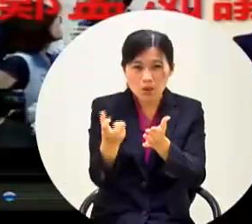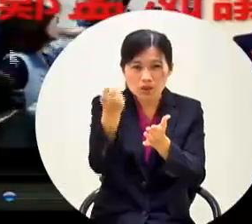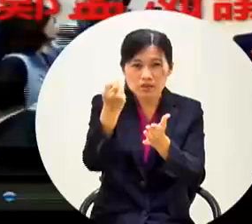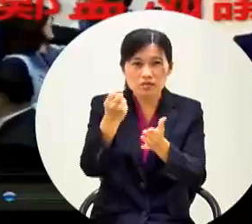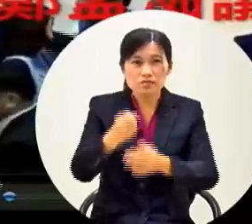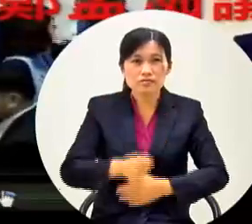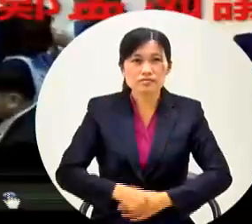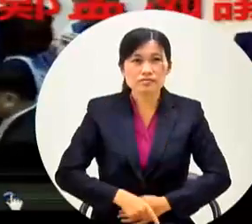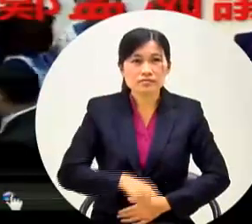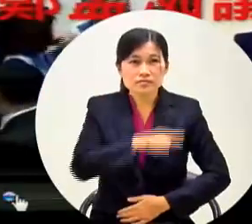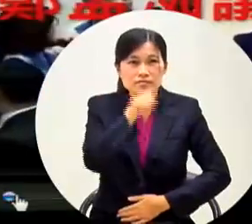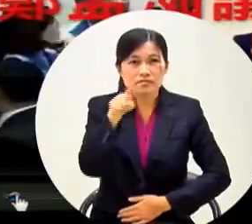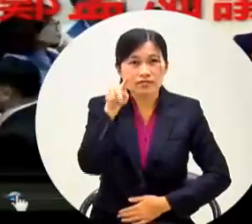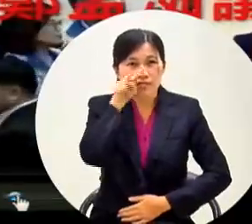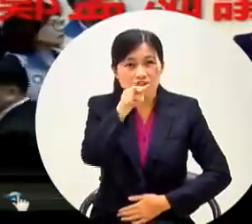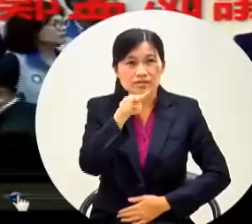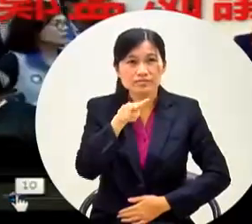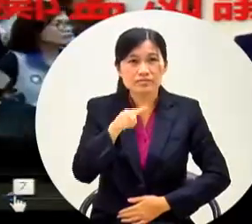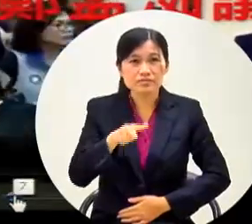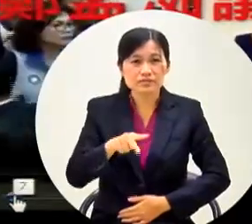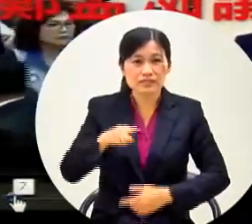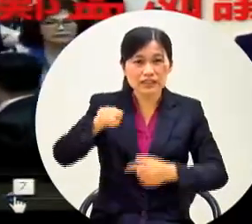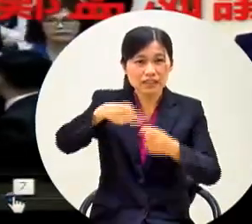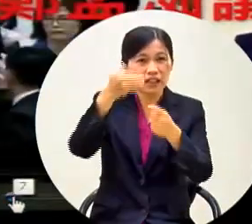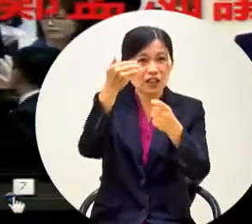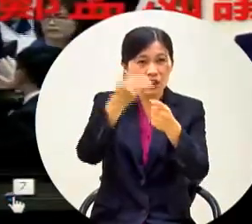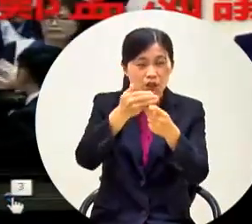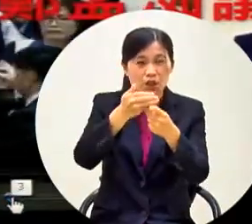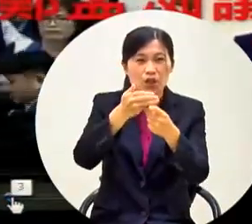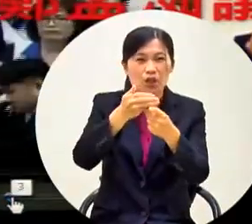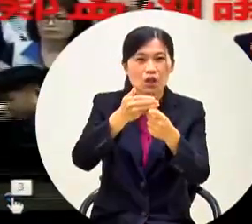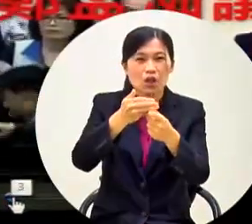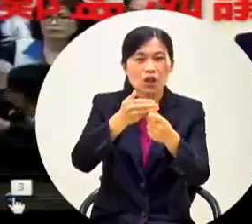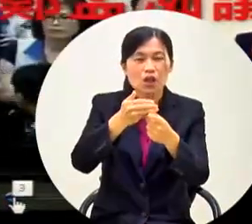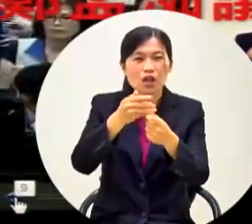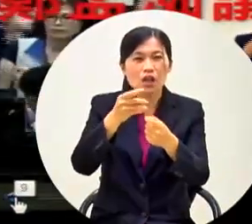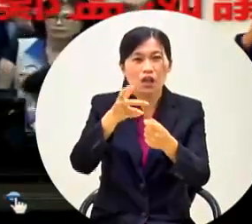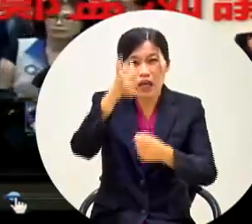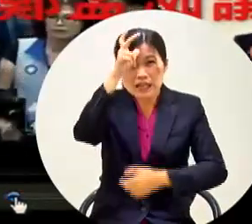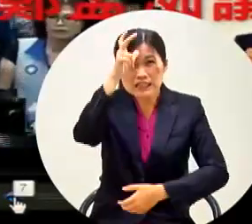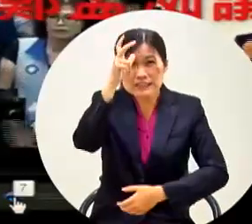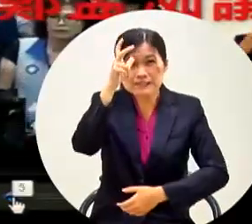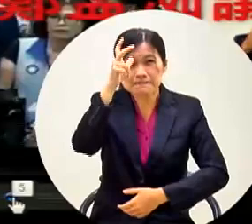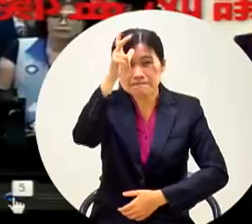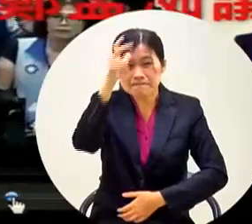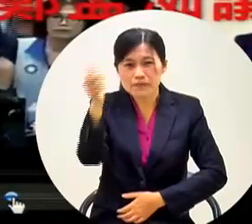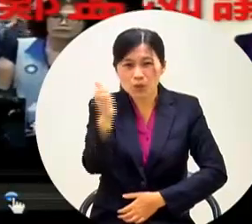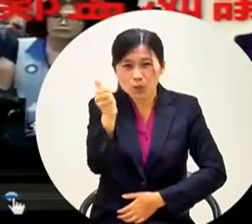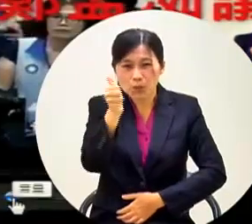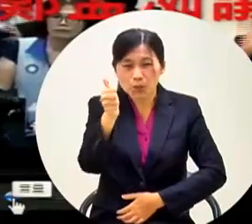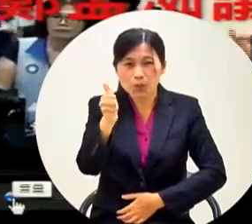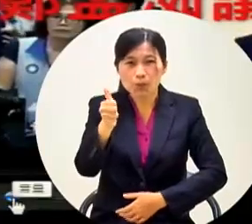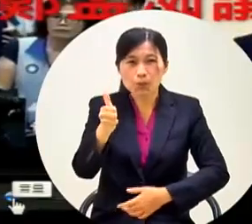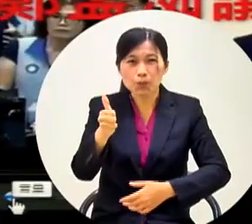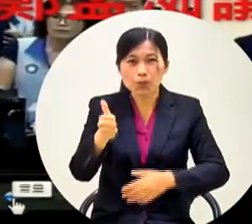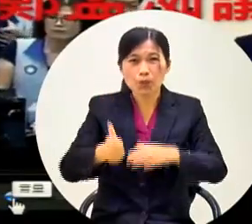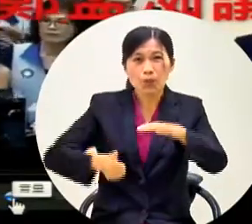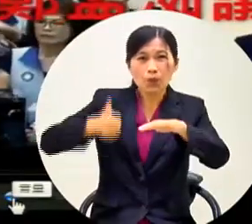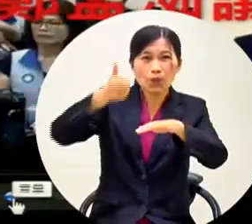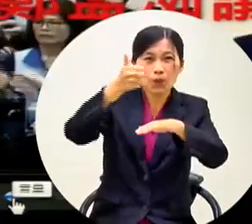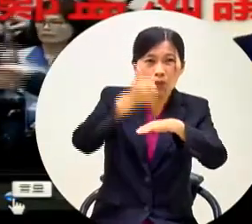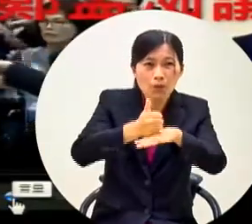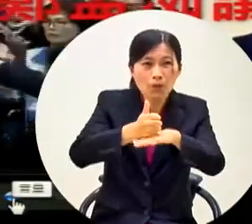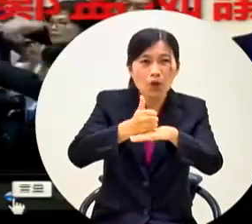大家可以看到，远景已经来到主席台前。我郑梦如、陈慧文议员开